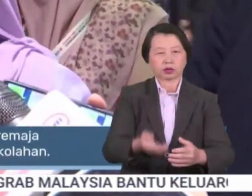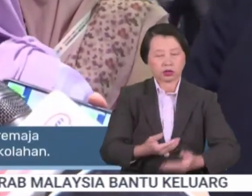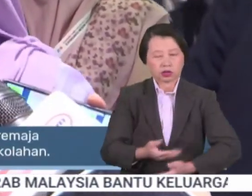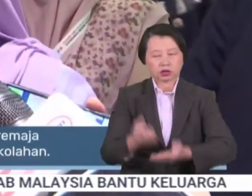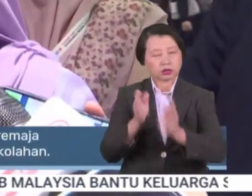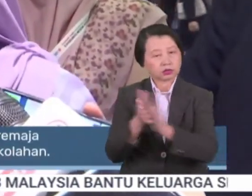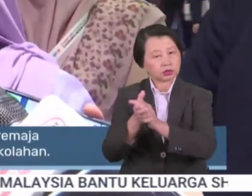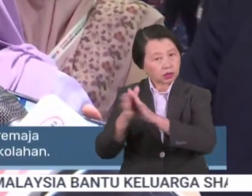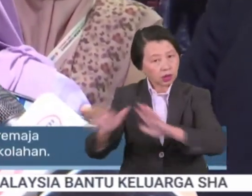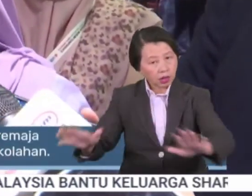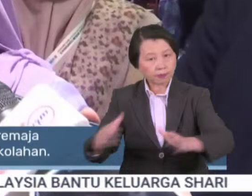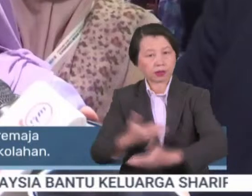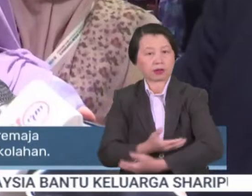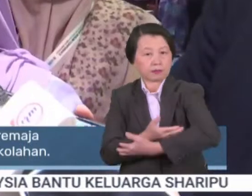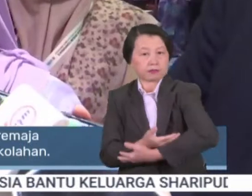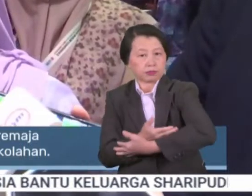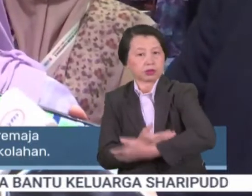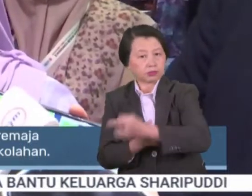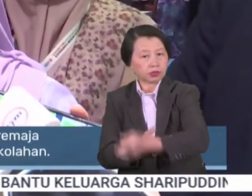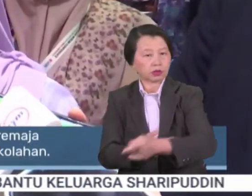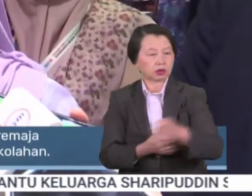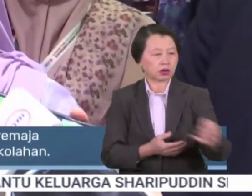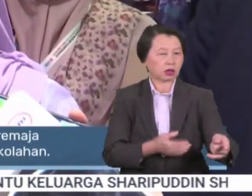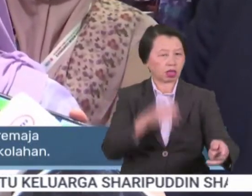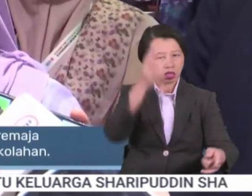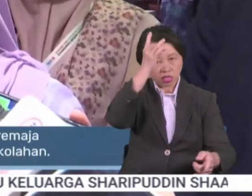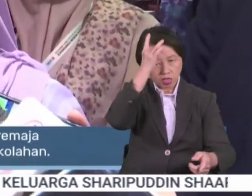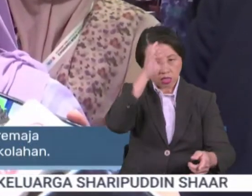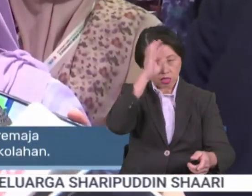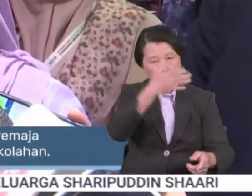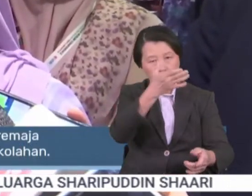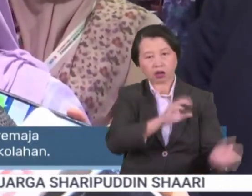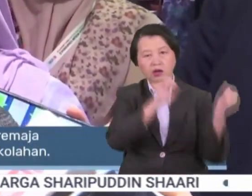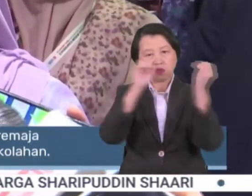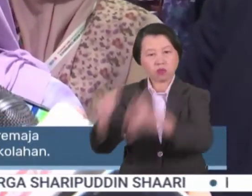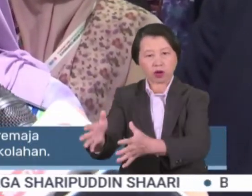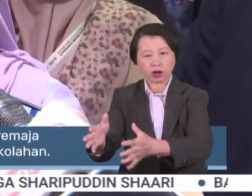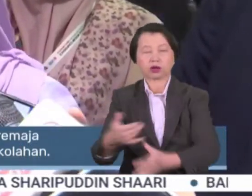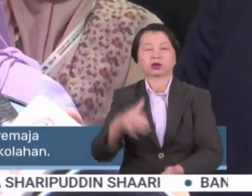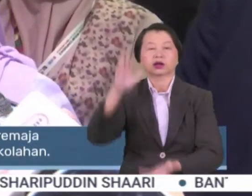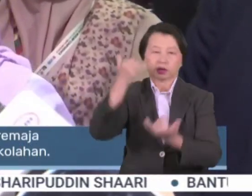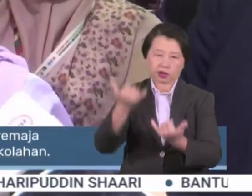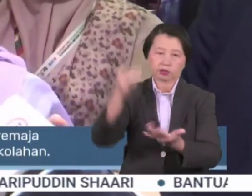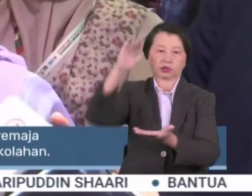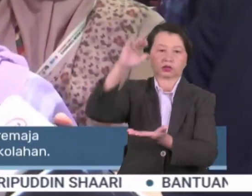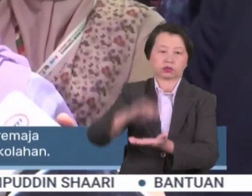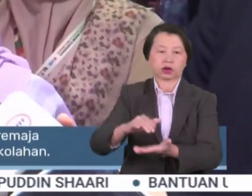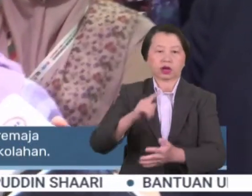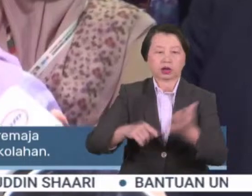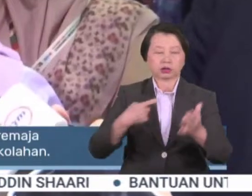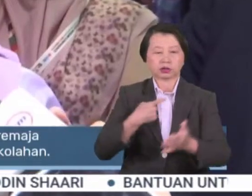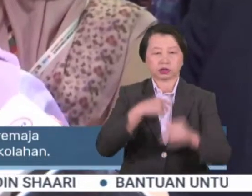the babyudan up itu Matan yang kita